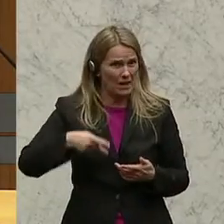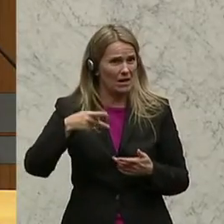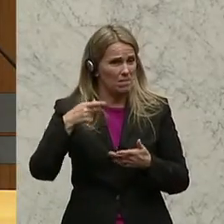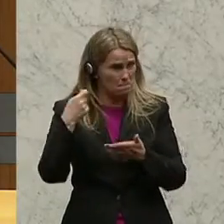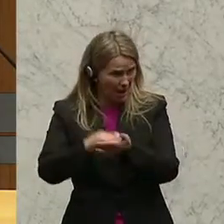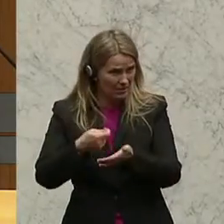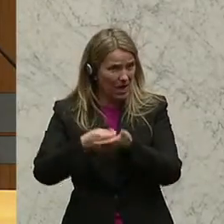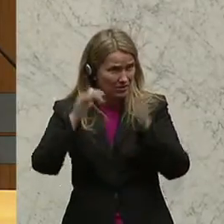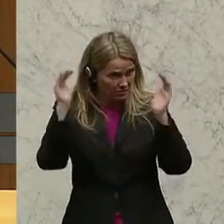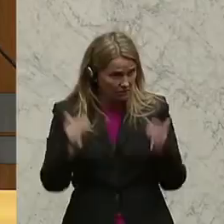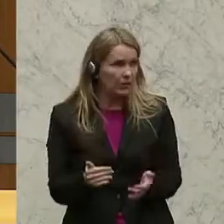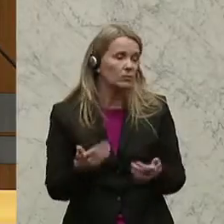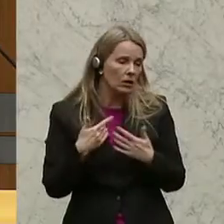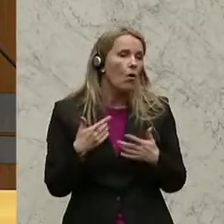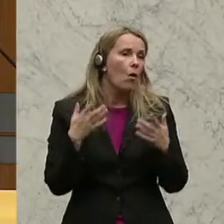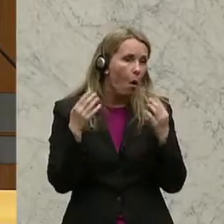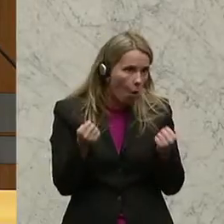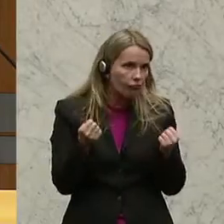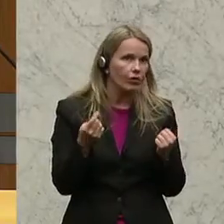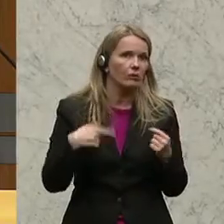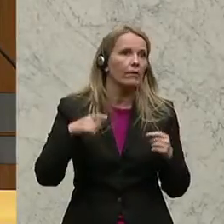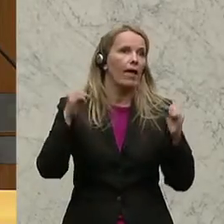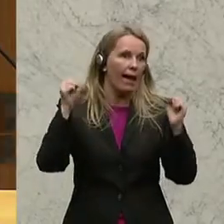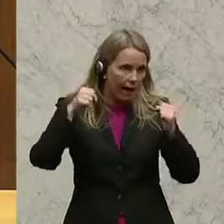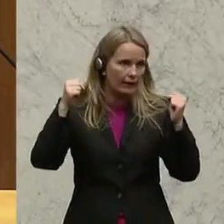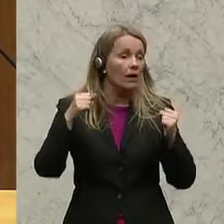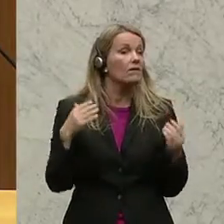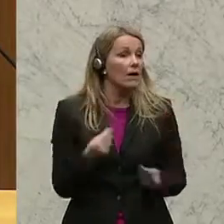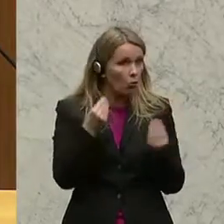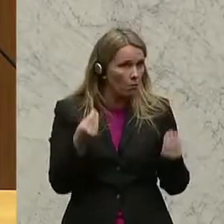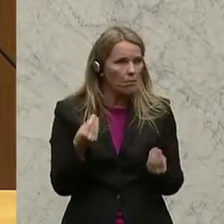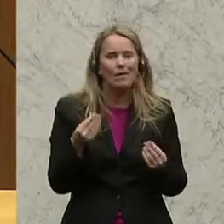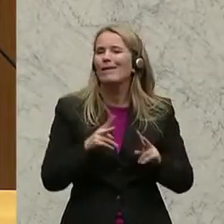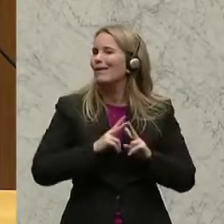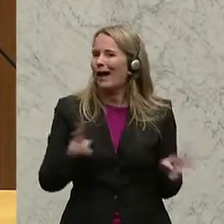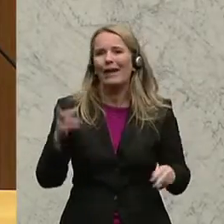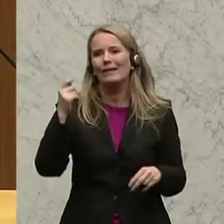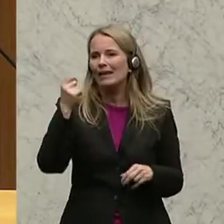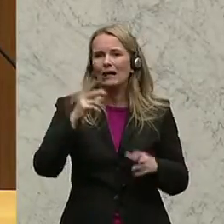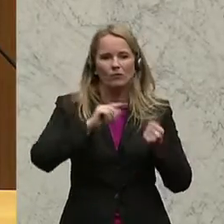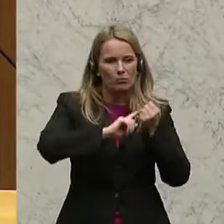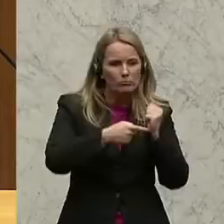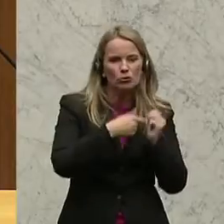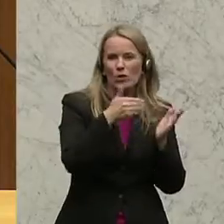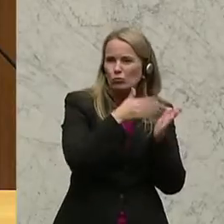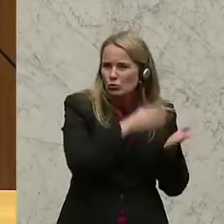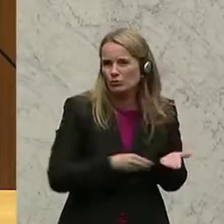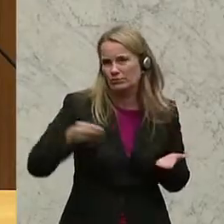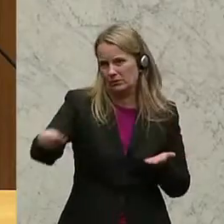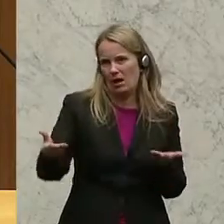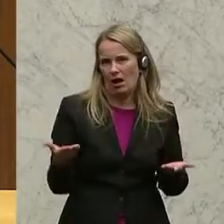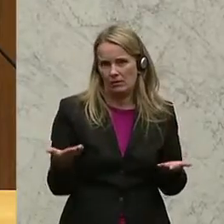betrifft, den Rabatt, hoffe ich doch auf eine Einigung, vor allem deshalb, weil kein Geld aus dem Budget benötigt wird